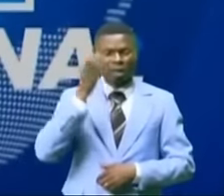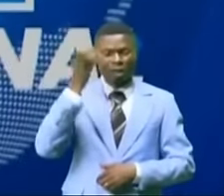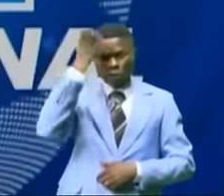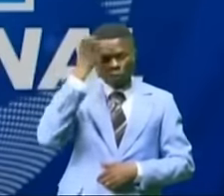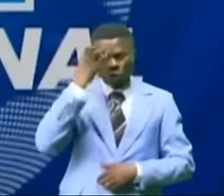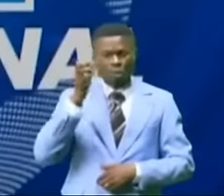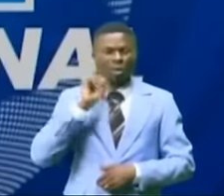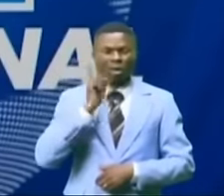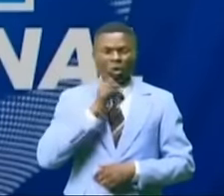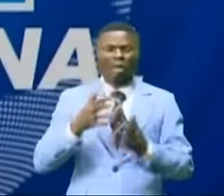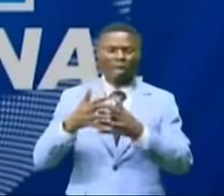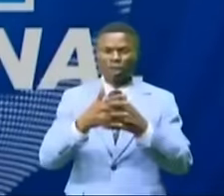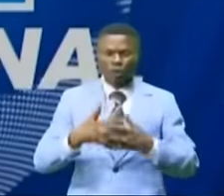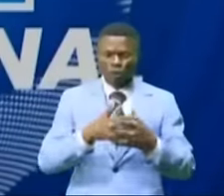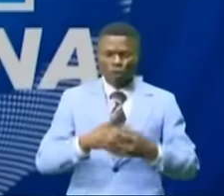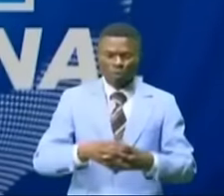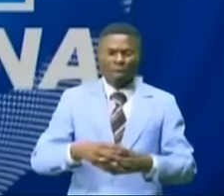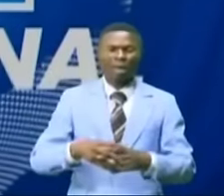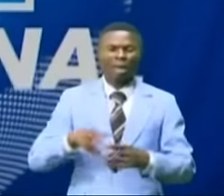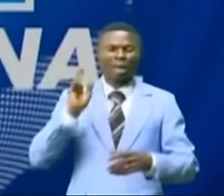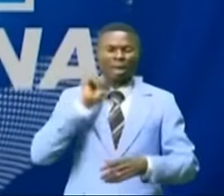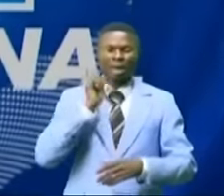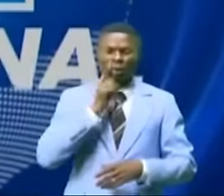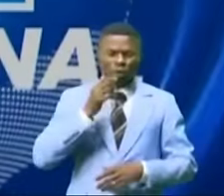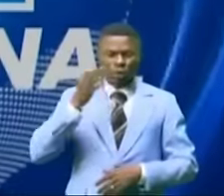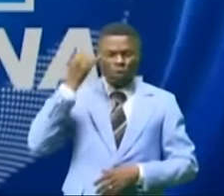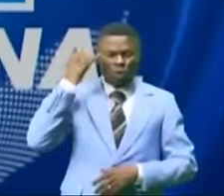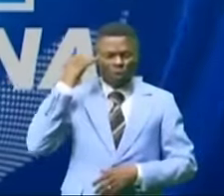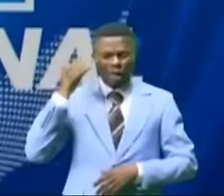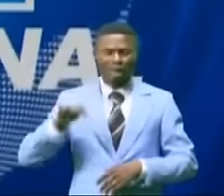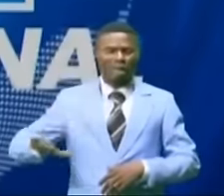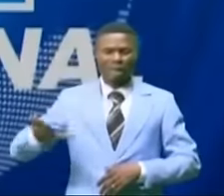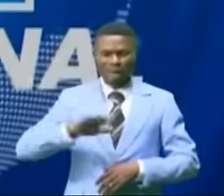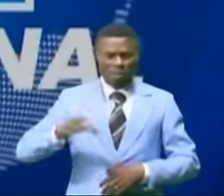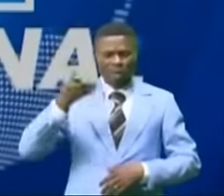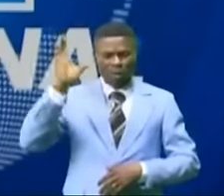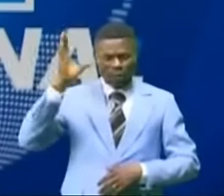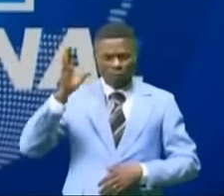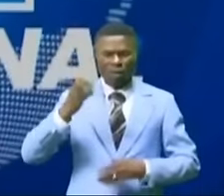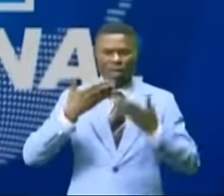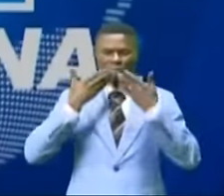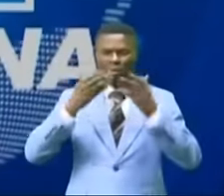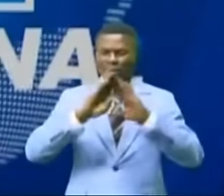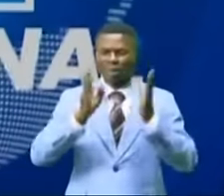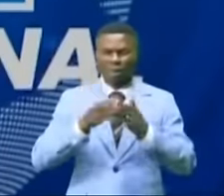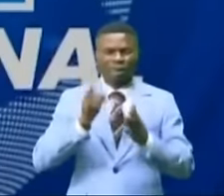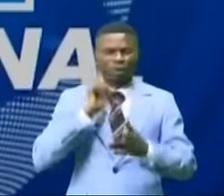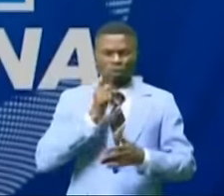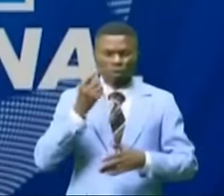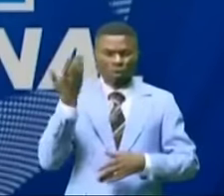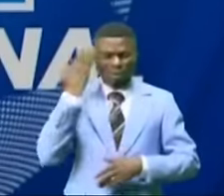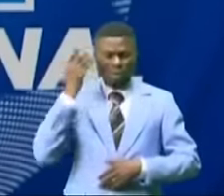continue sur nos antennes retrouvées à 23h. Anita Luambwa, moi je vous reviens